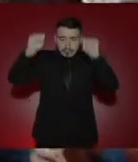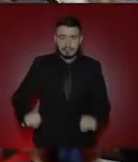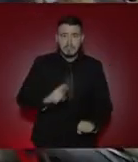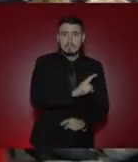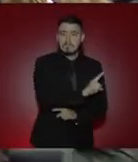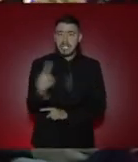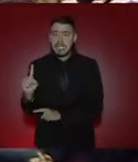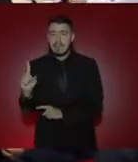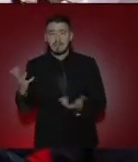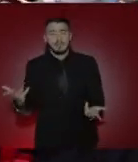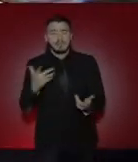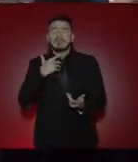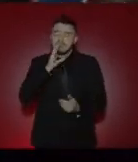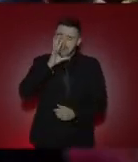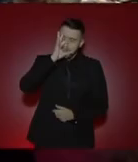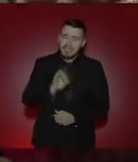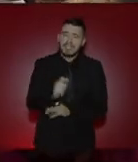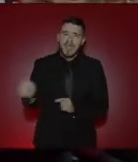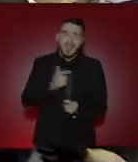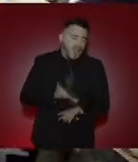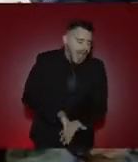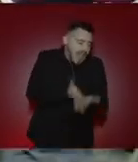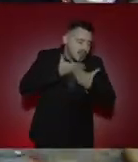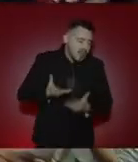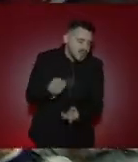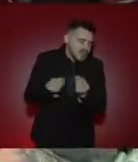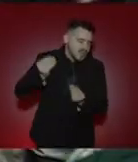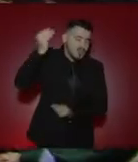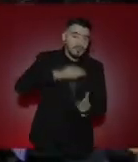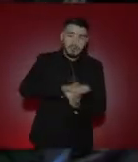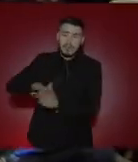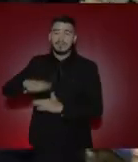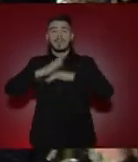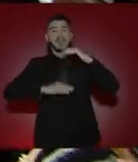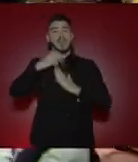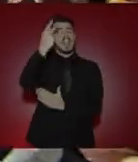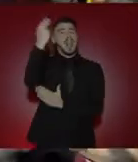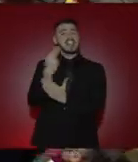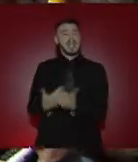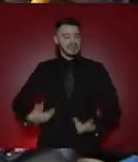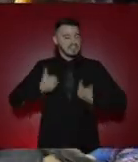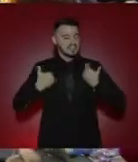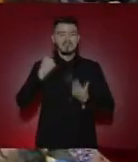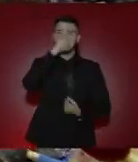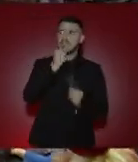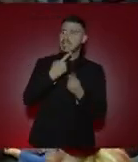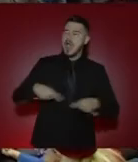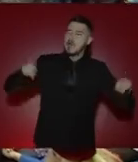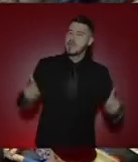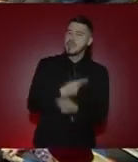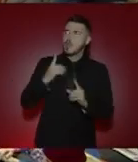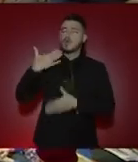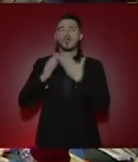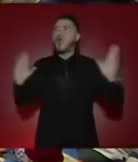να αυξάνονται και να τους λυγίζουν τα έξοδά τους. Οι καλλιτέχνες που βλέπουν την κυβέρνηση να τους εμπέζουν, που ξόδεψαν